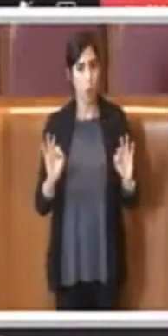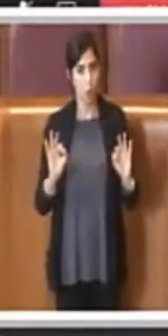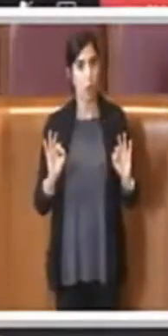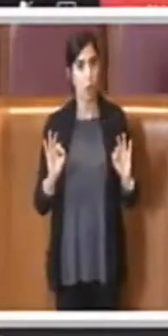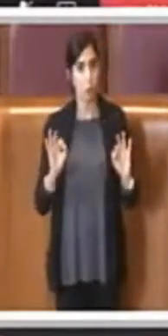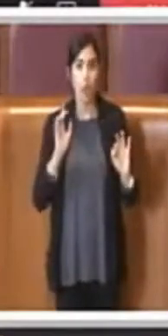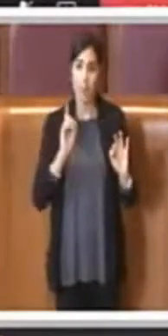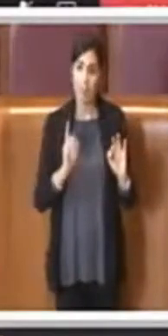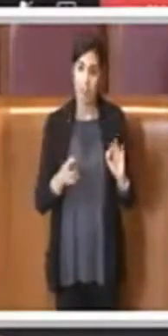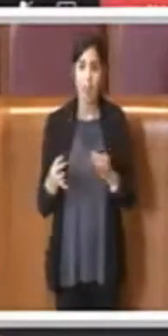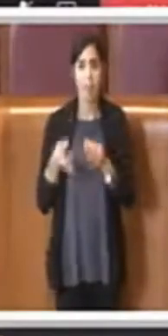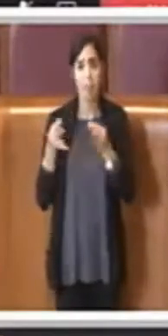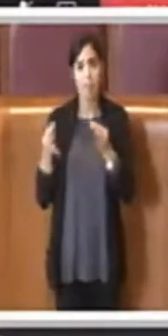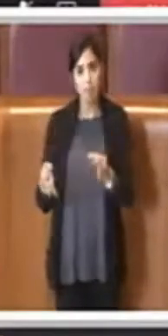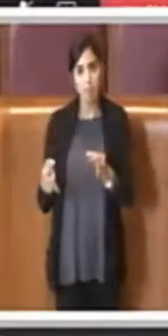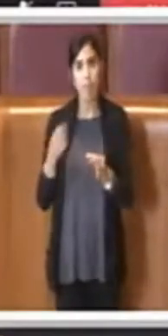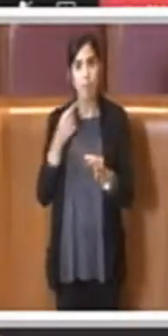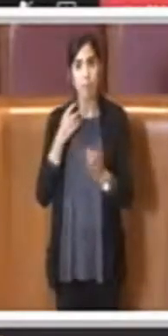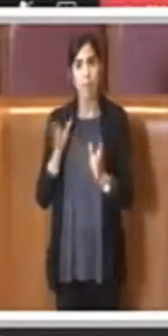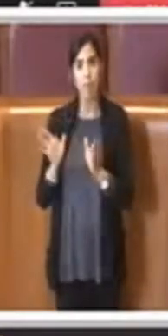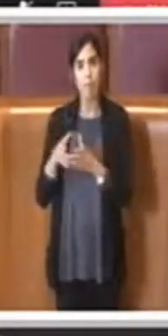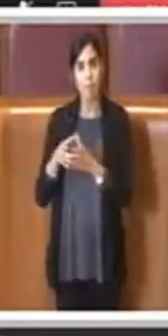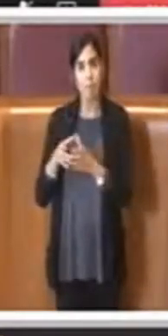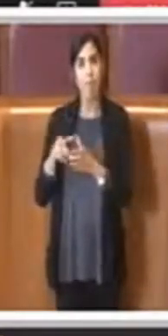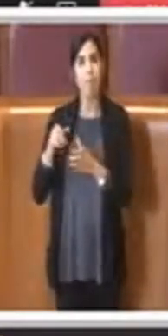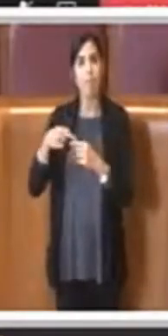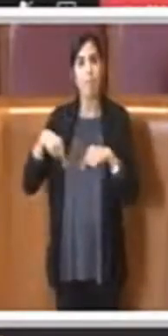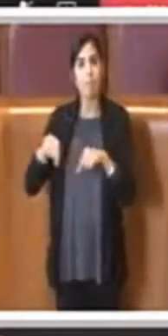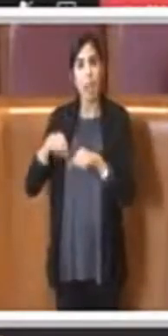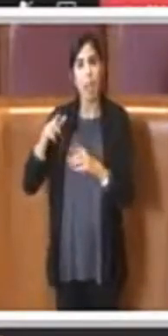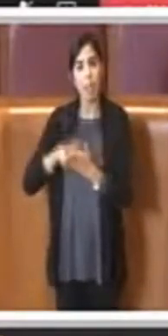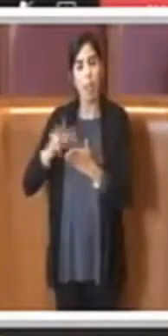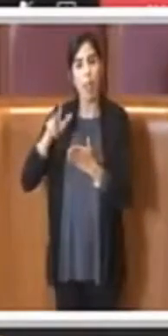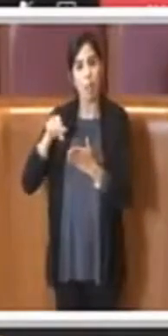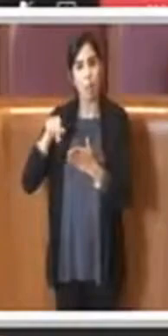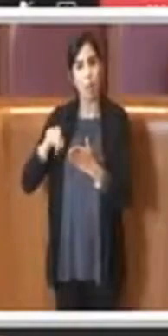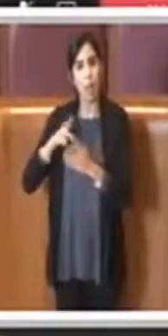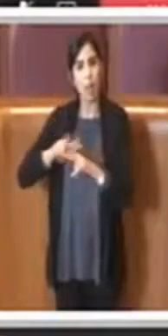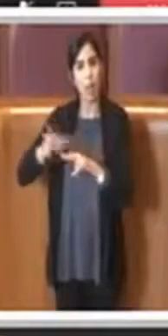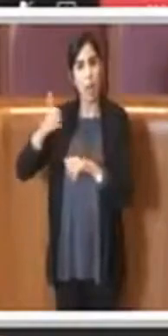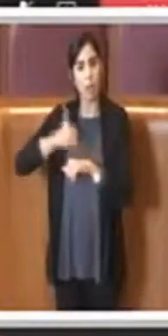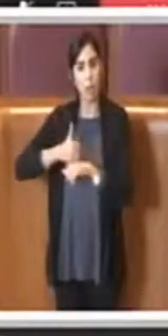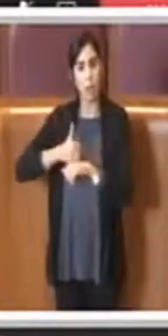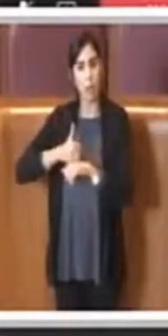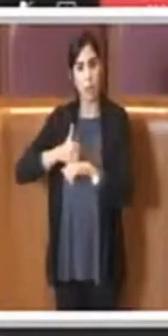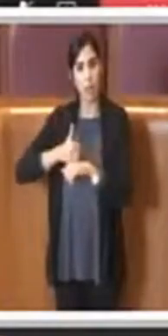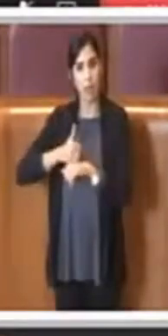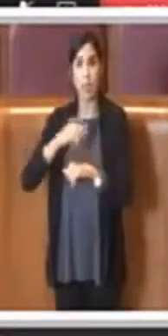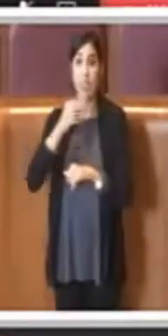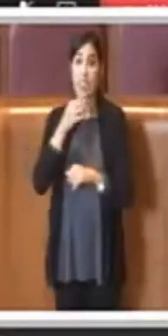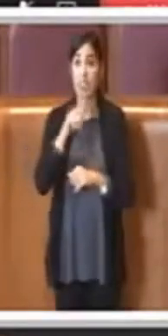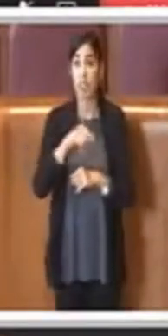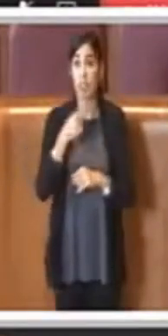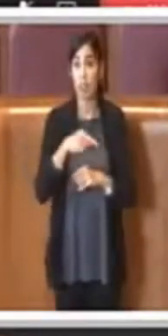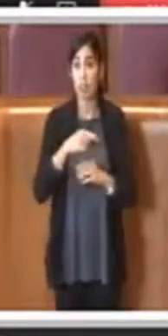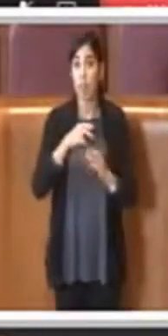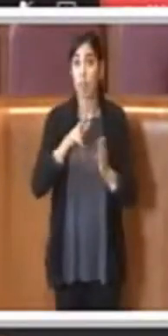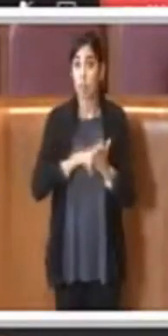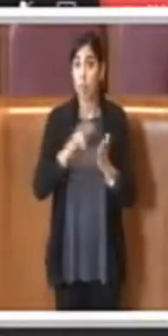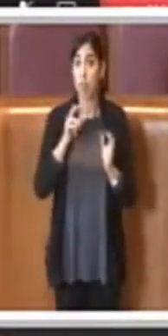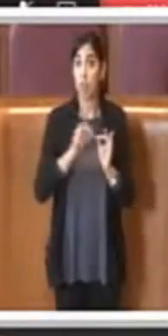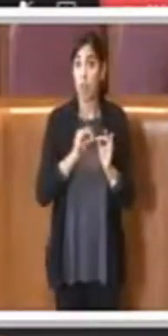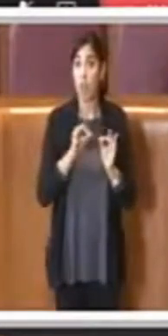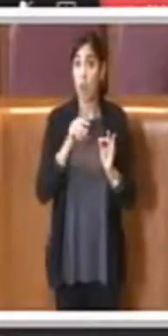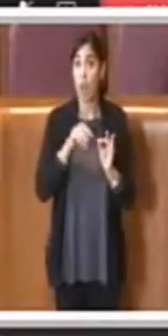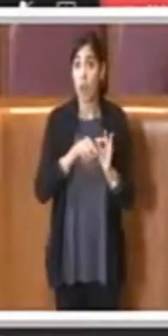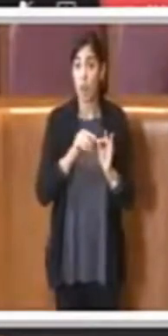in corso di presentazione agli organi deliberativi capitolini, quindi non sarebbe diciamo un'incongruenza inserire nel